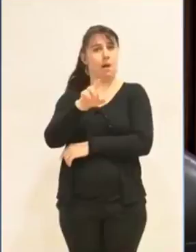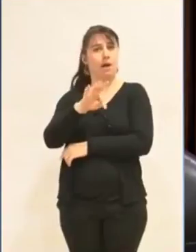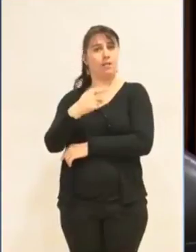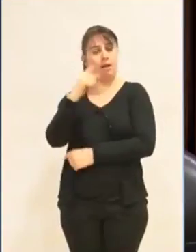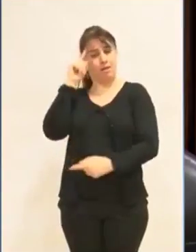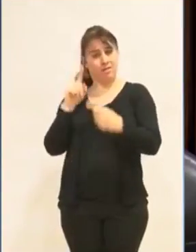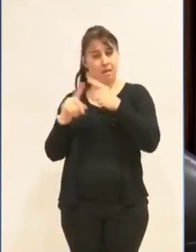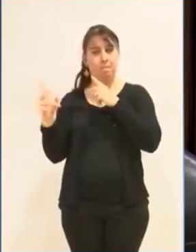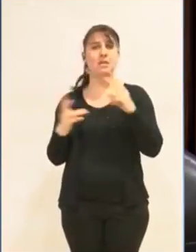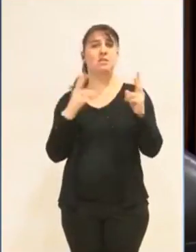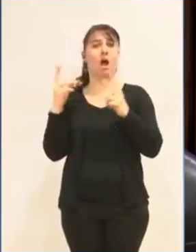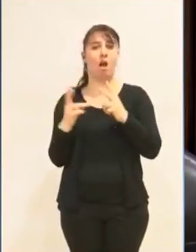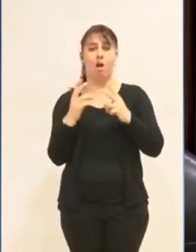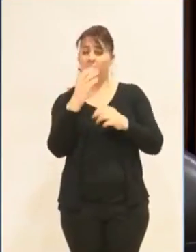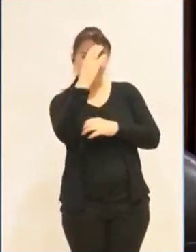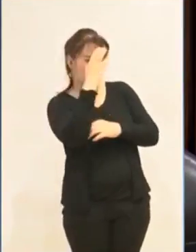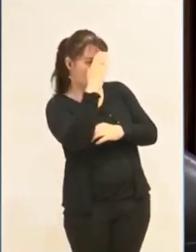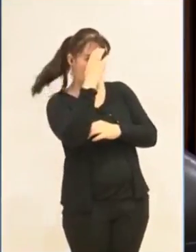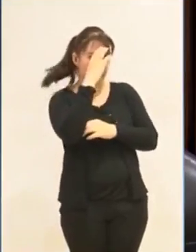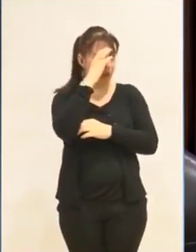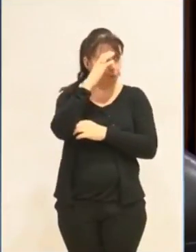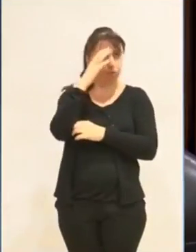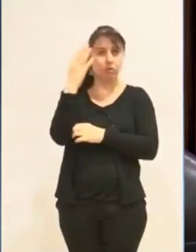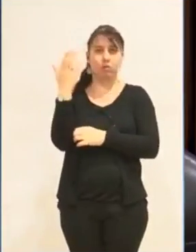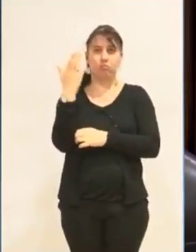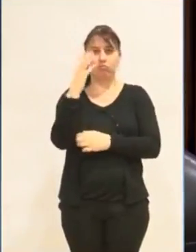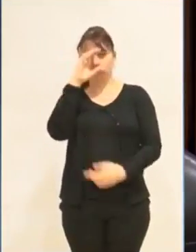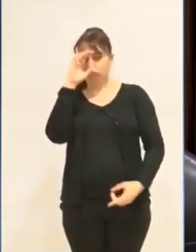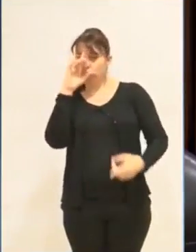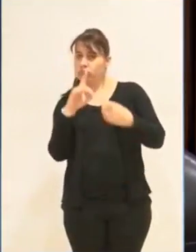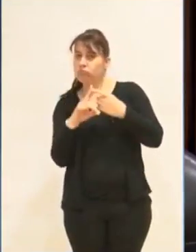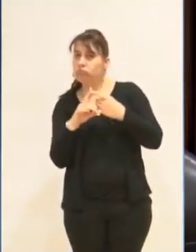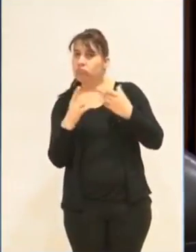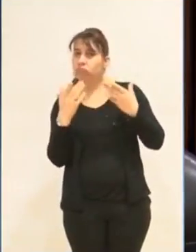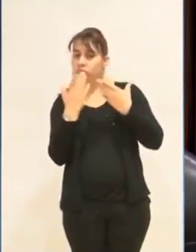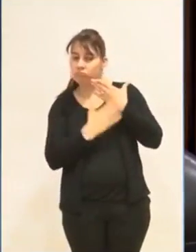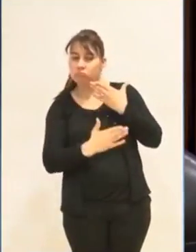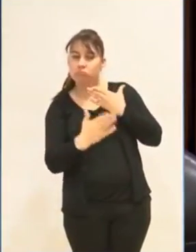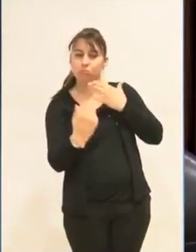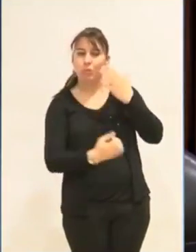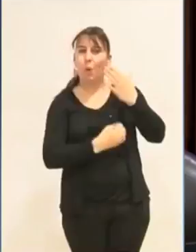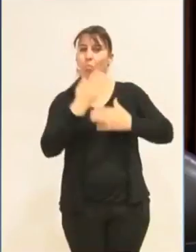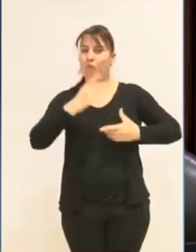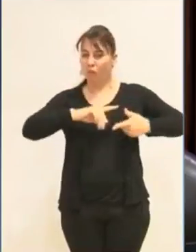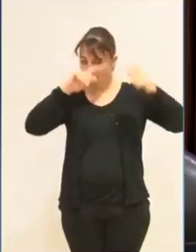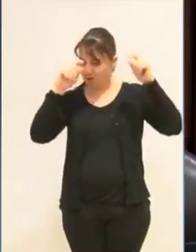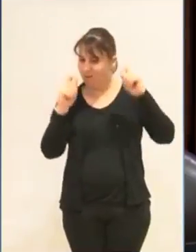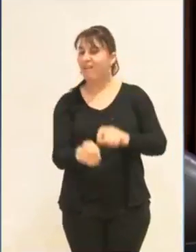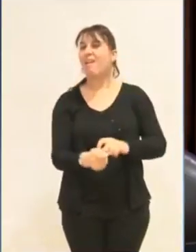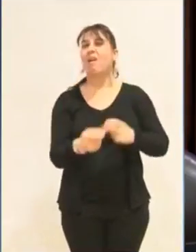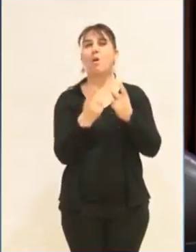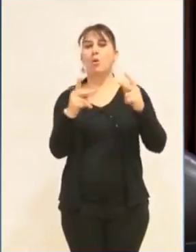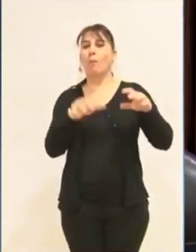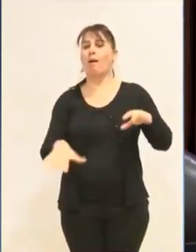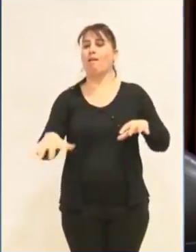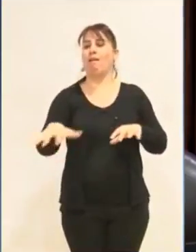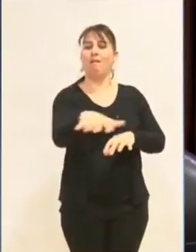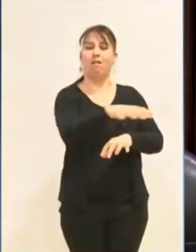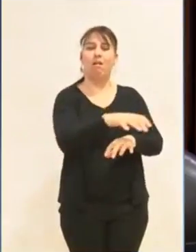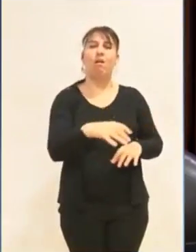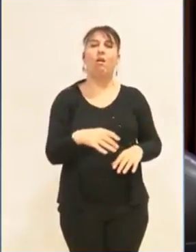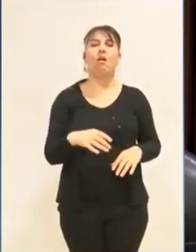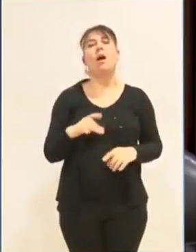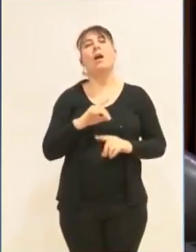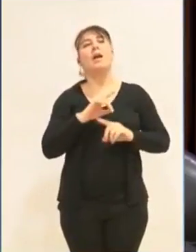Mistral, à savoir qu'aujourd'hui, nous voyons bien que les questions de renouvellement urbain, et ce n'est pas seulement le